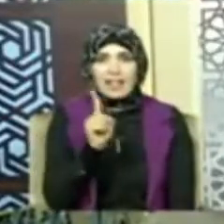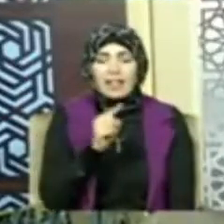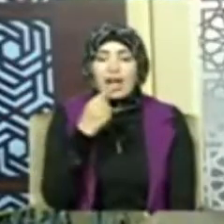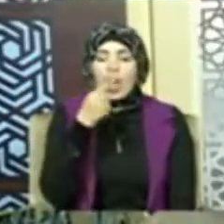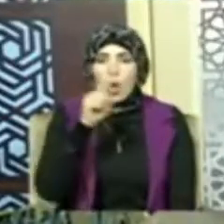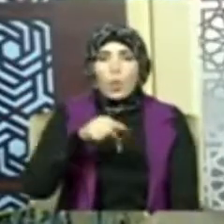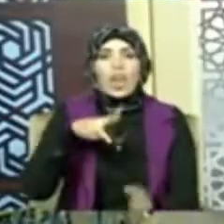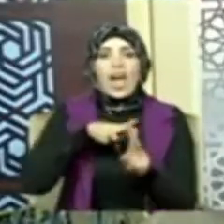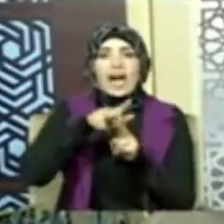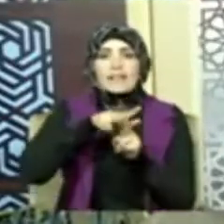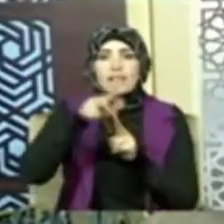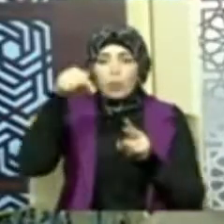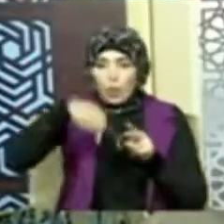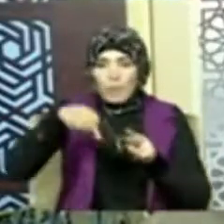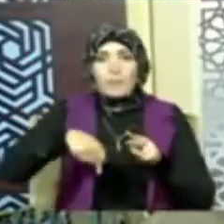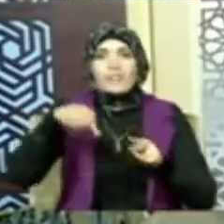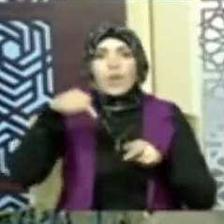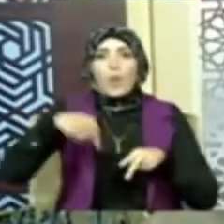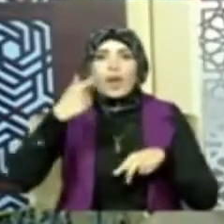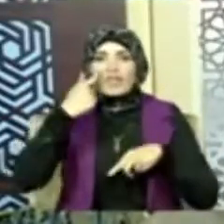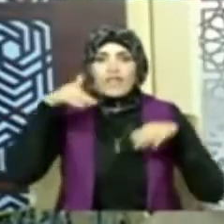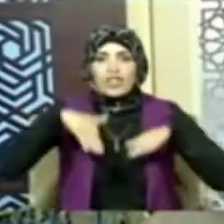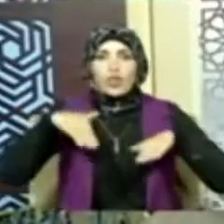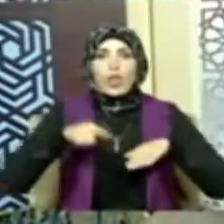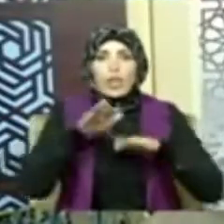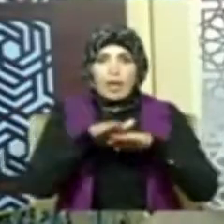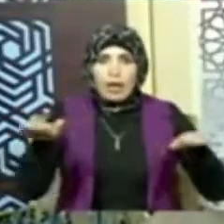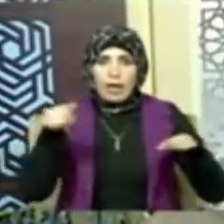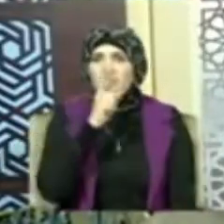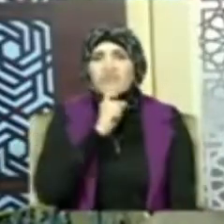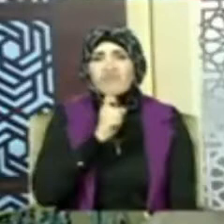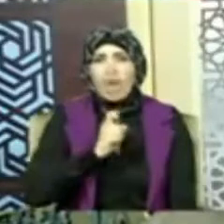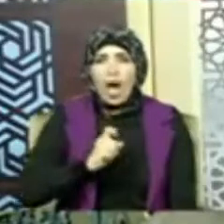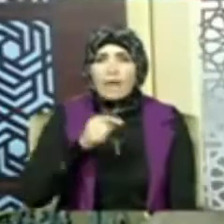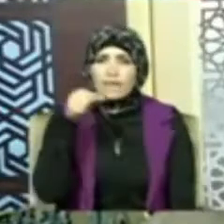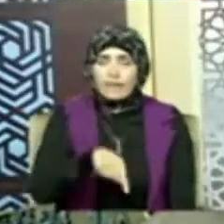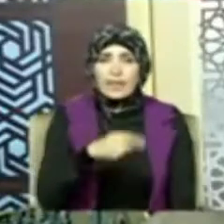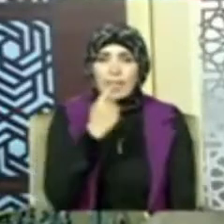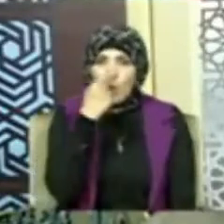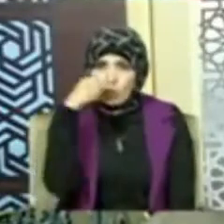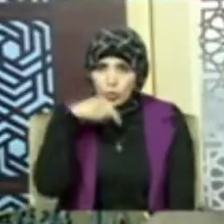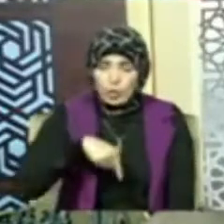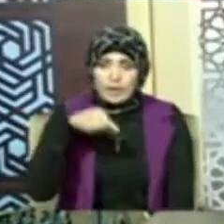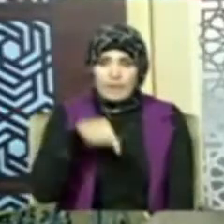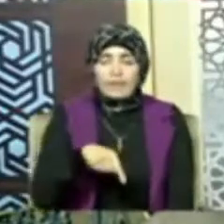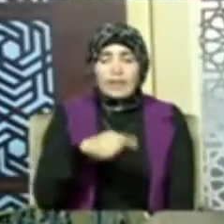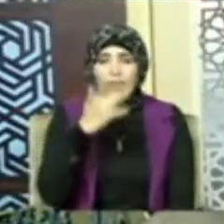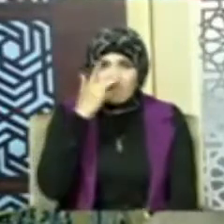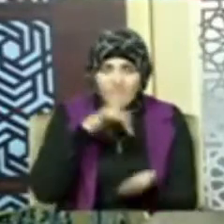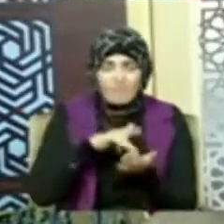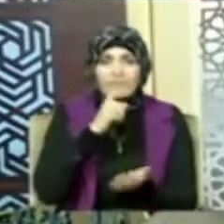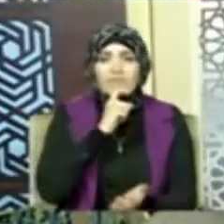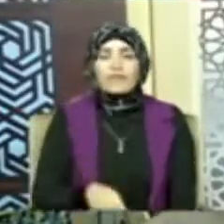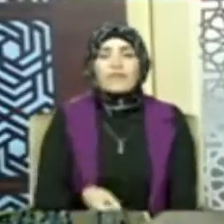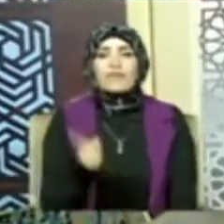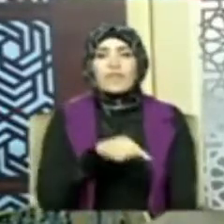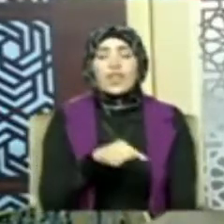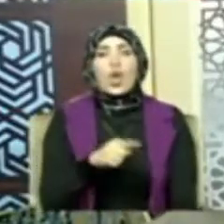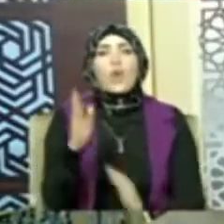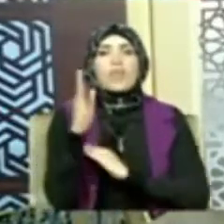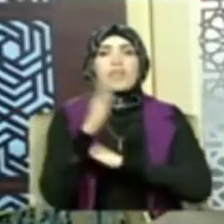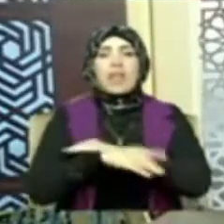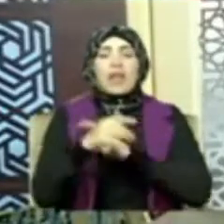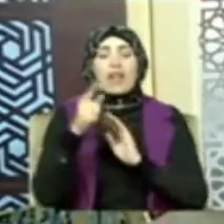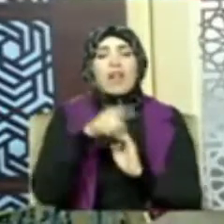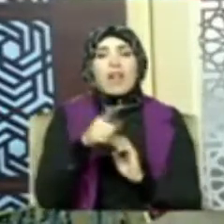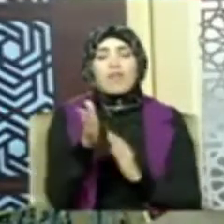بعض الآيات، يعذبكم في الدنيا والآخرة. في الدنيا بالذل والهوان والاستضعاف وعوامل